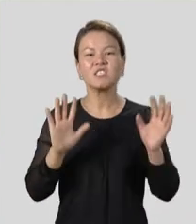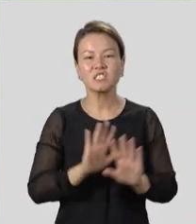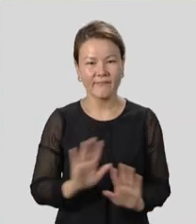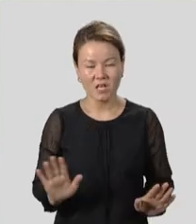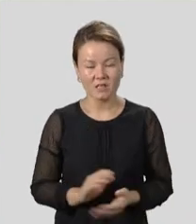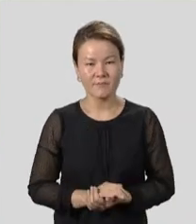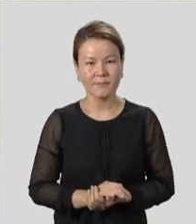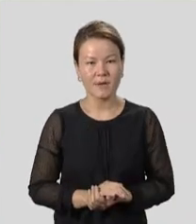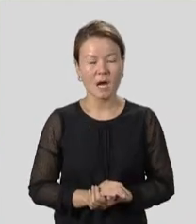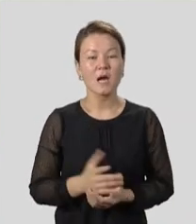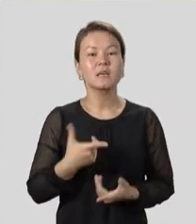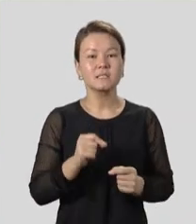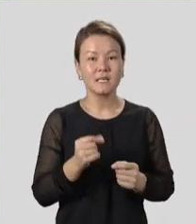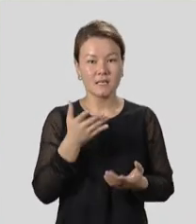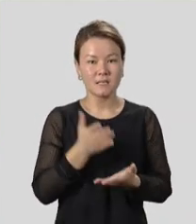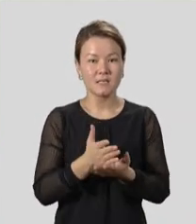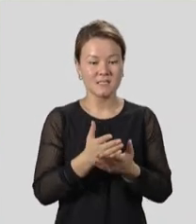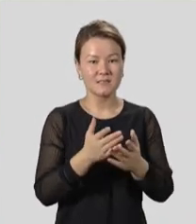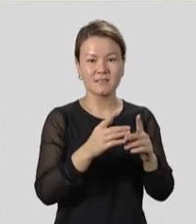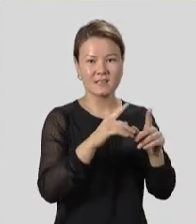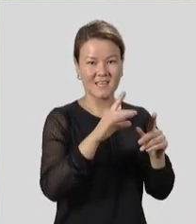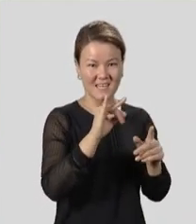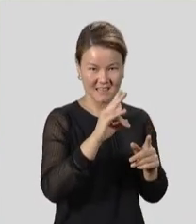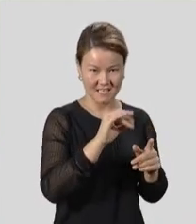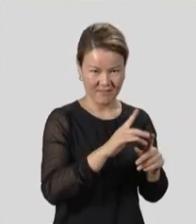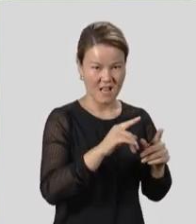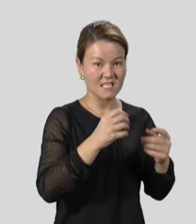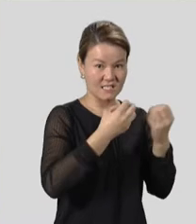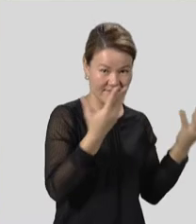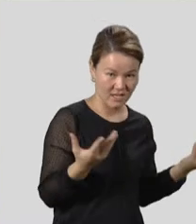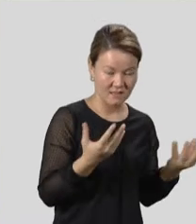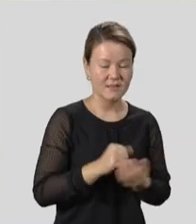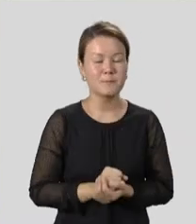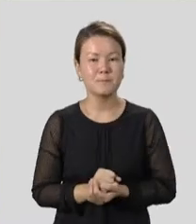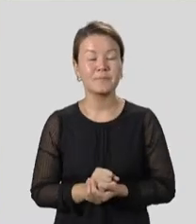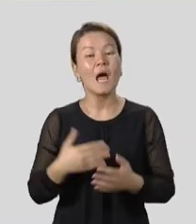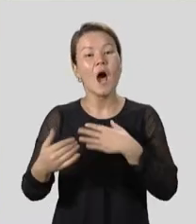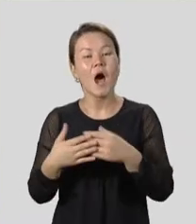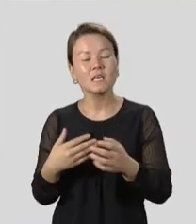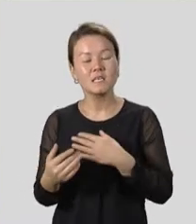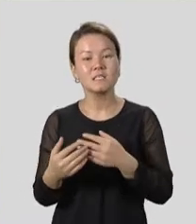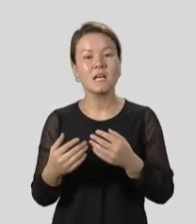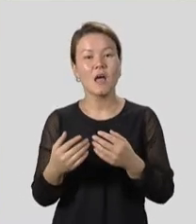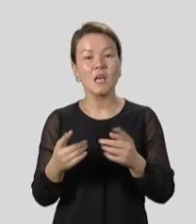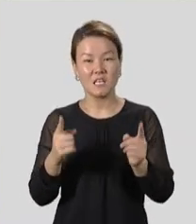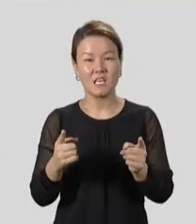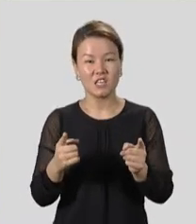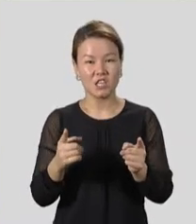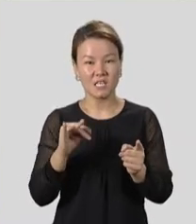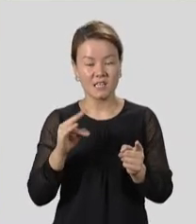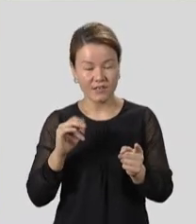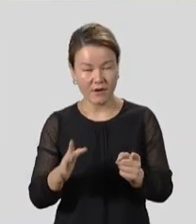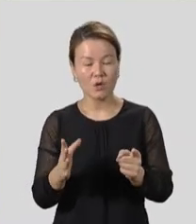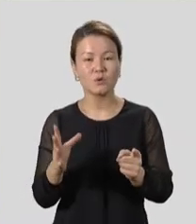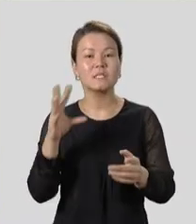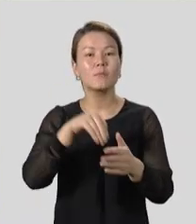было в случае интервала. А что получится, если к интервалу от А до Б добавить